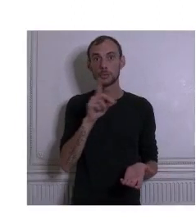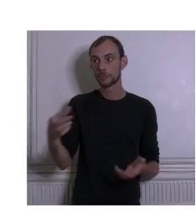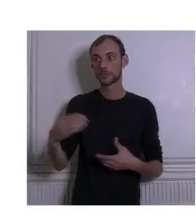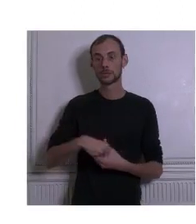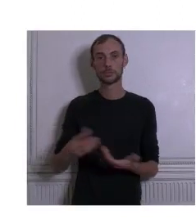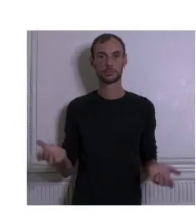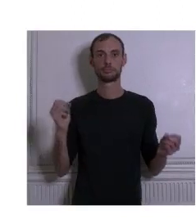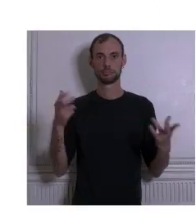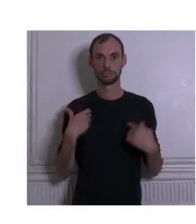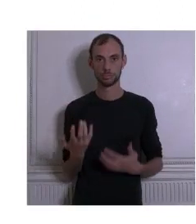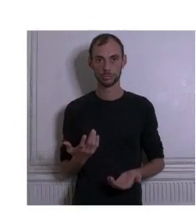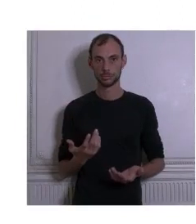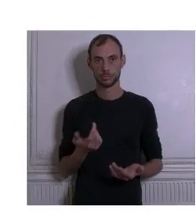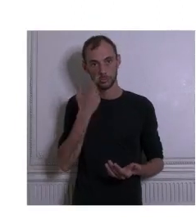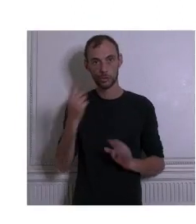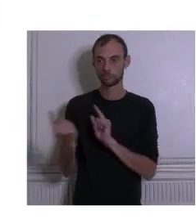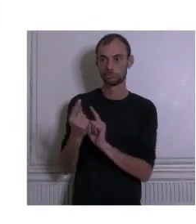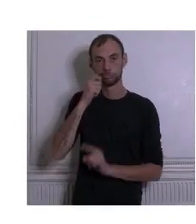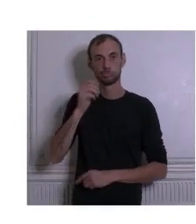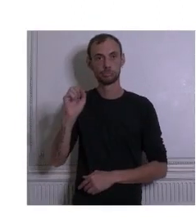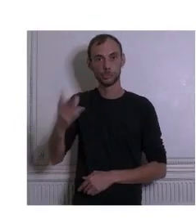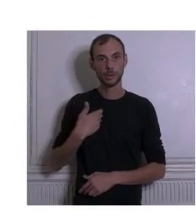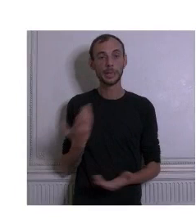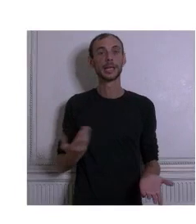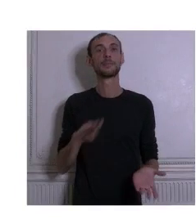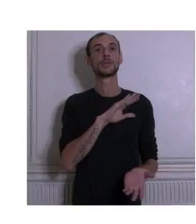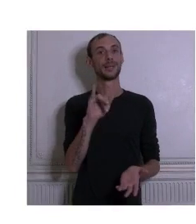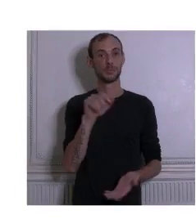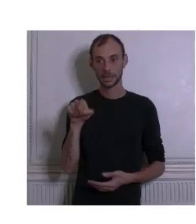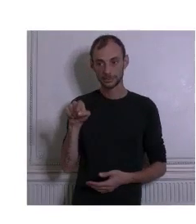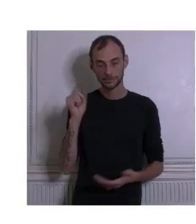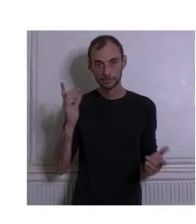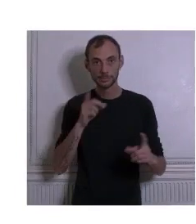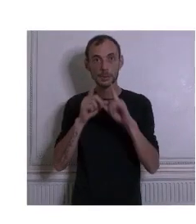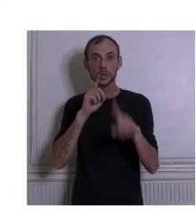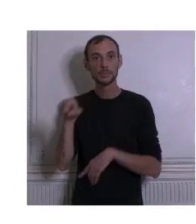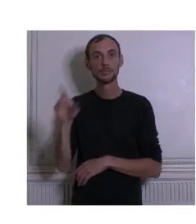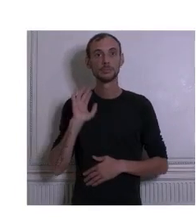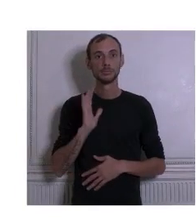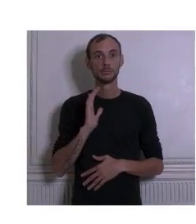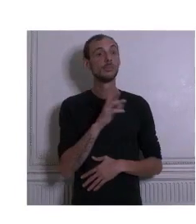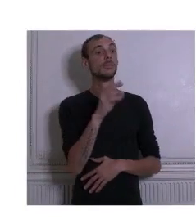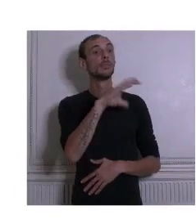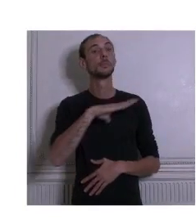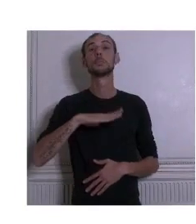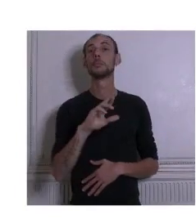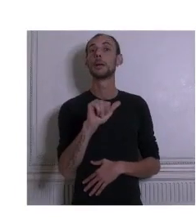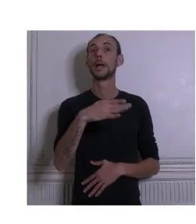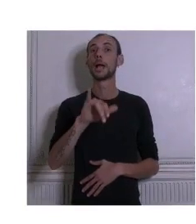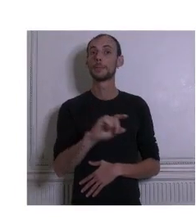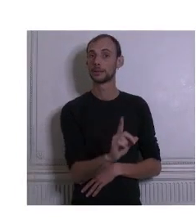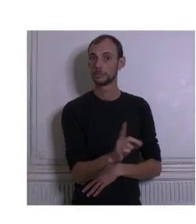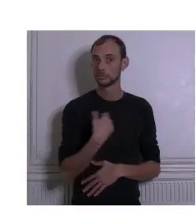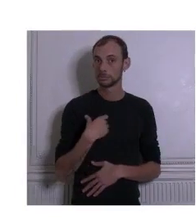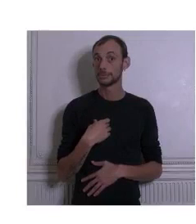Alors, je vais répondre aux questions pour d'abord faire de la sobriété informatique et clôturer ce débat qui aura donc duré près d'une heure, ce qui est